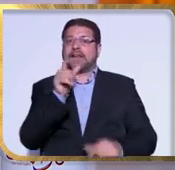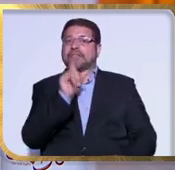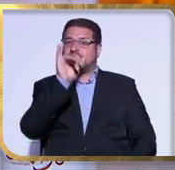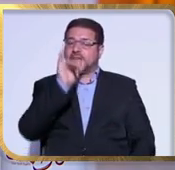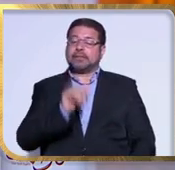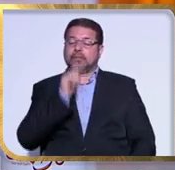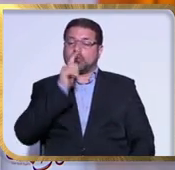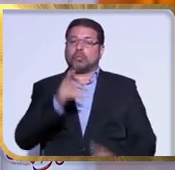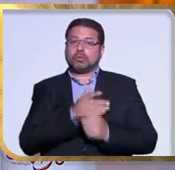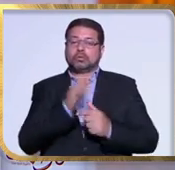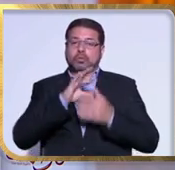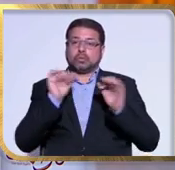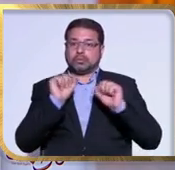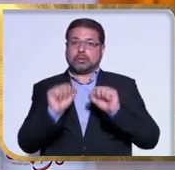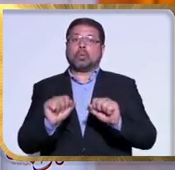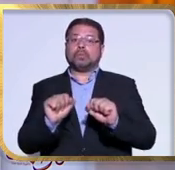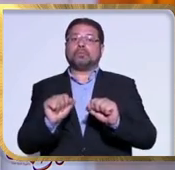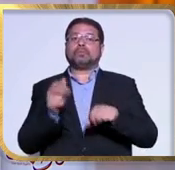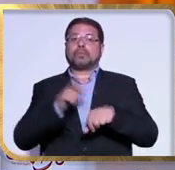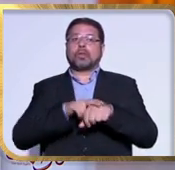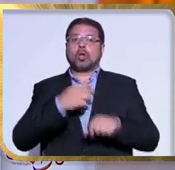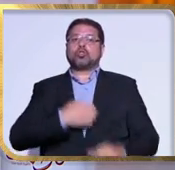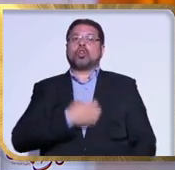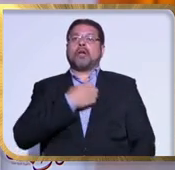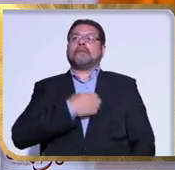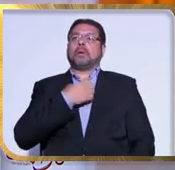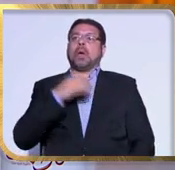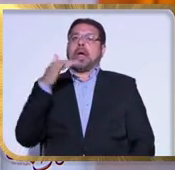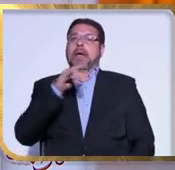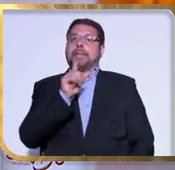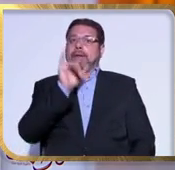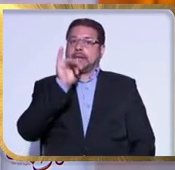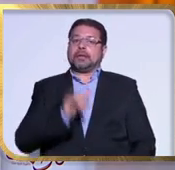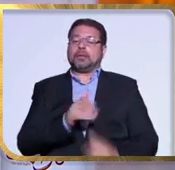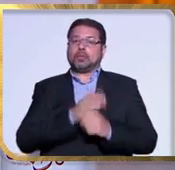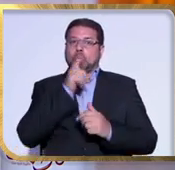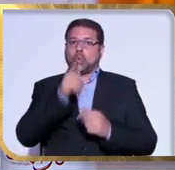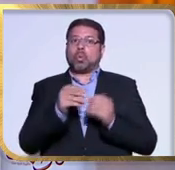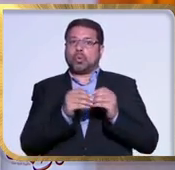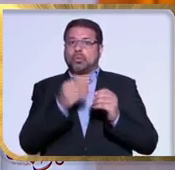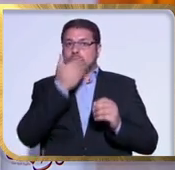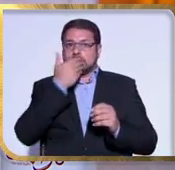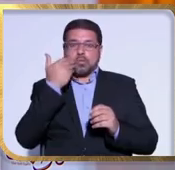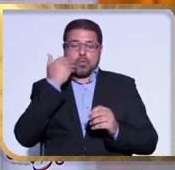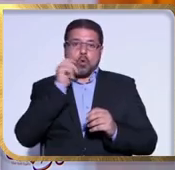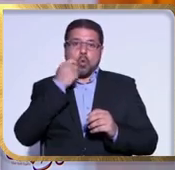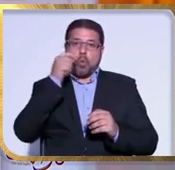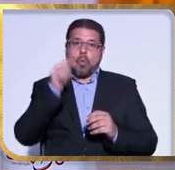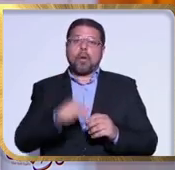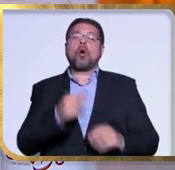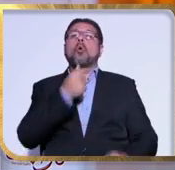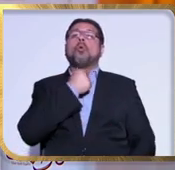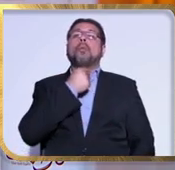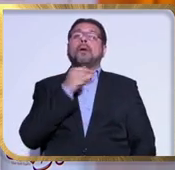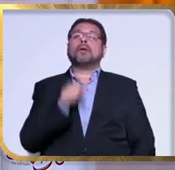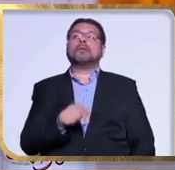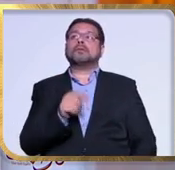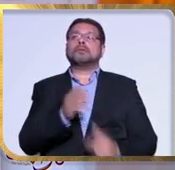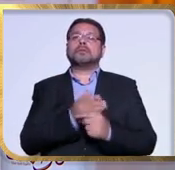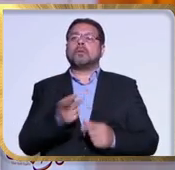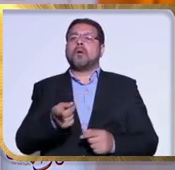مع اعتمد المذهب بتاعهم والشافعيه والحنابله الى ان صوم يوم الجمعه